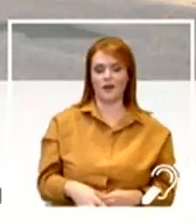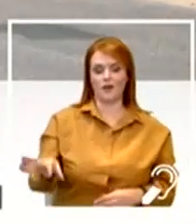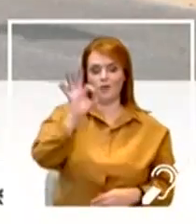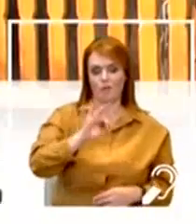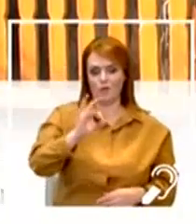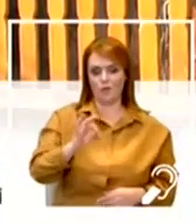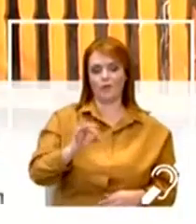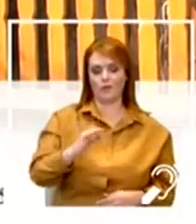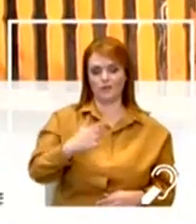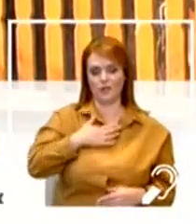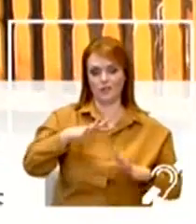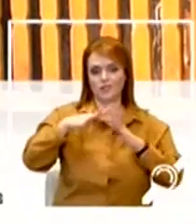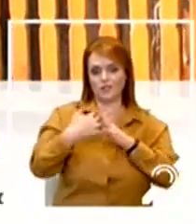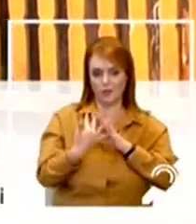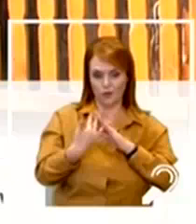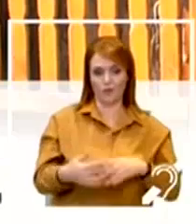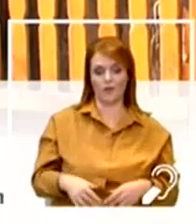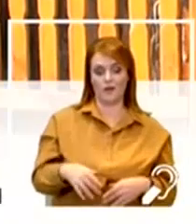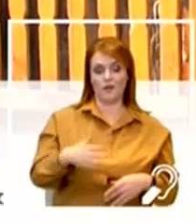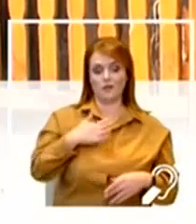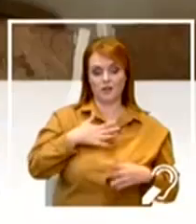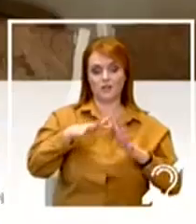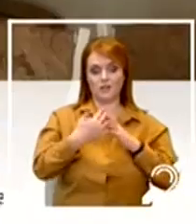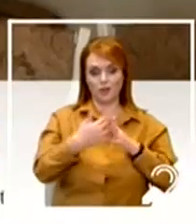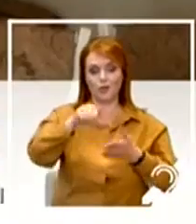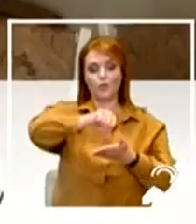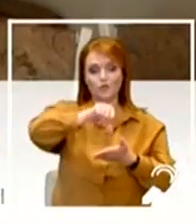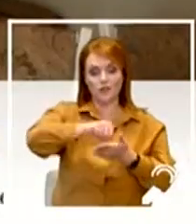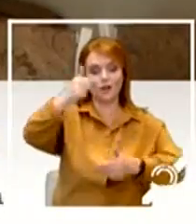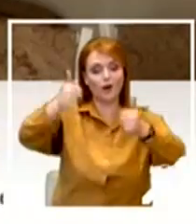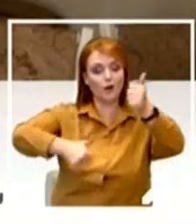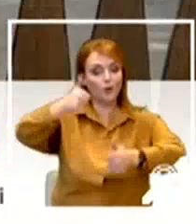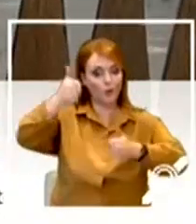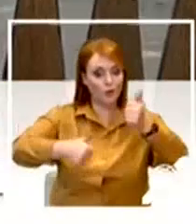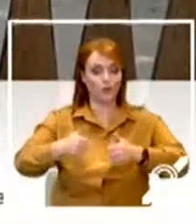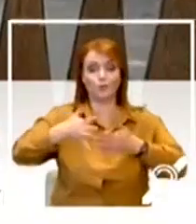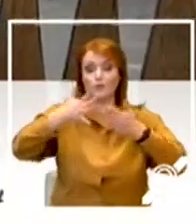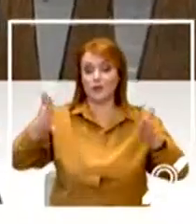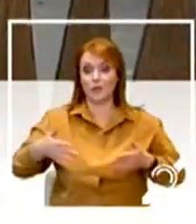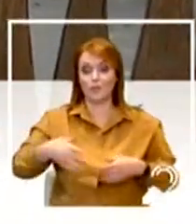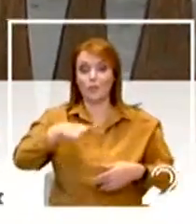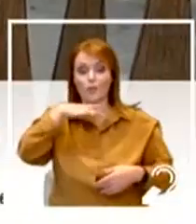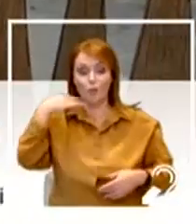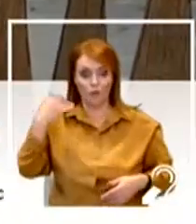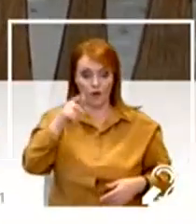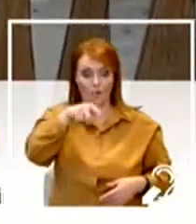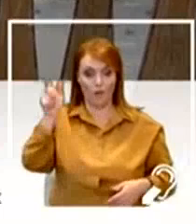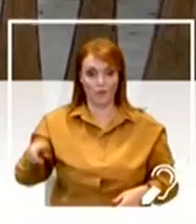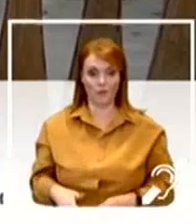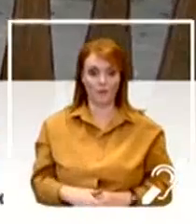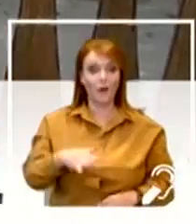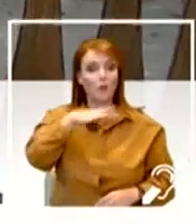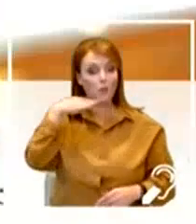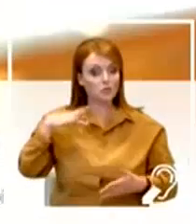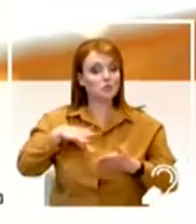noi vălenilor, colț de rai la colț de țară. Sunt mândră, sunt fericită. Sătenii spun că mulți turiști au prins